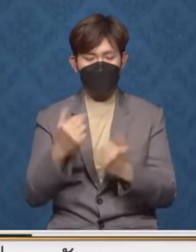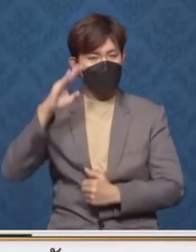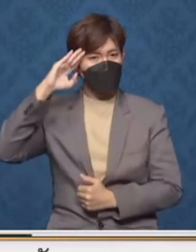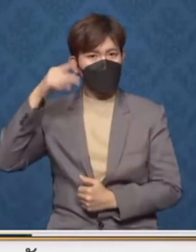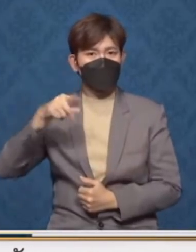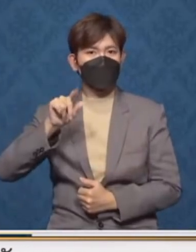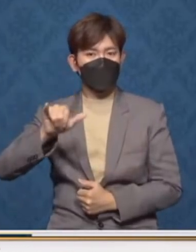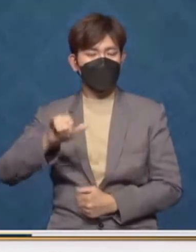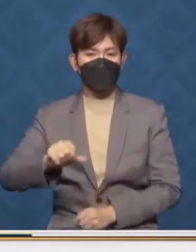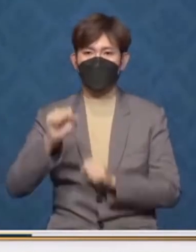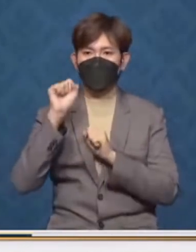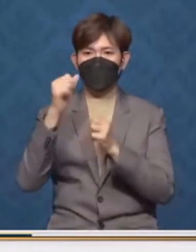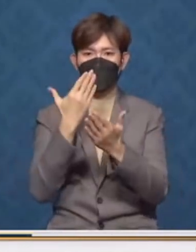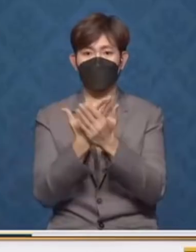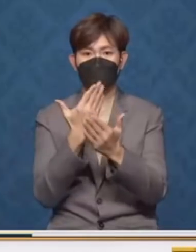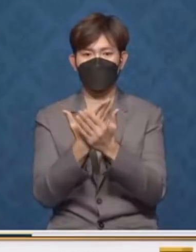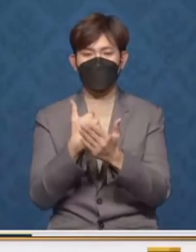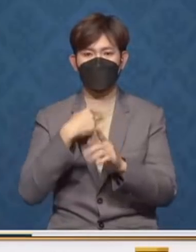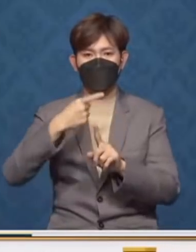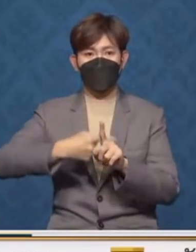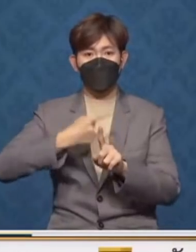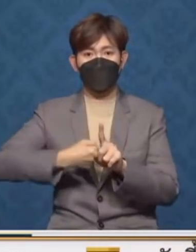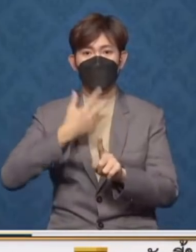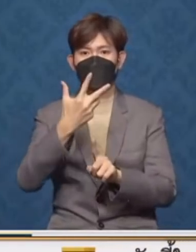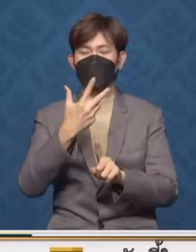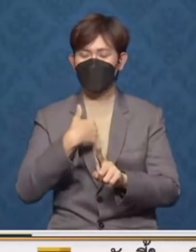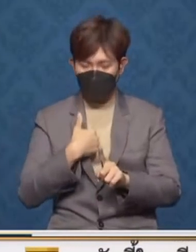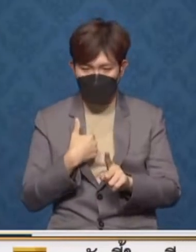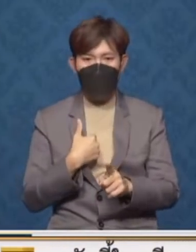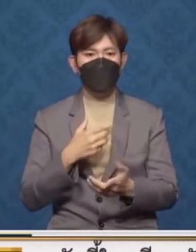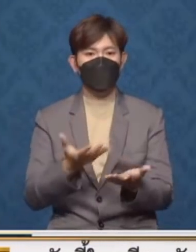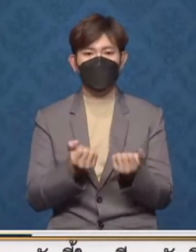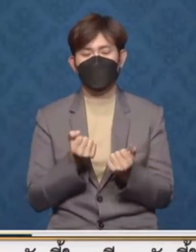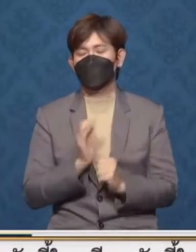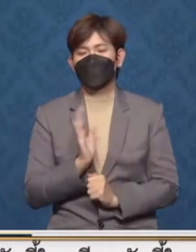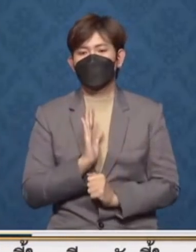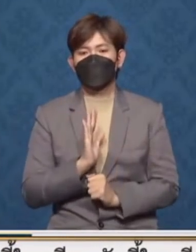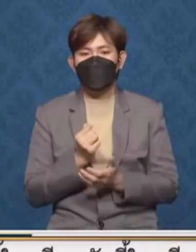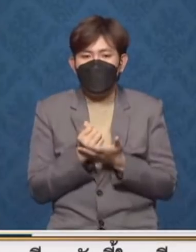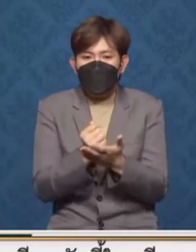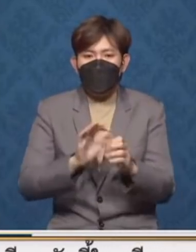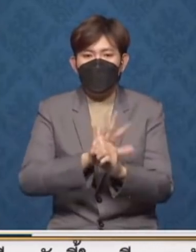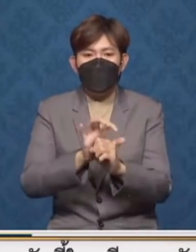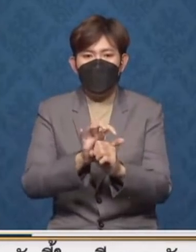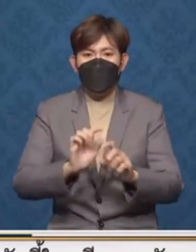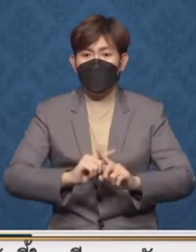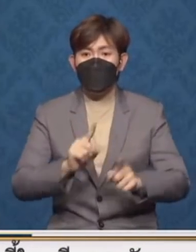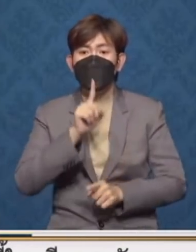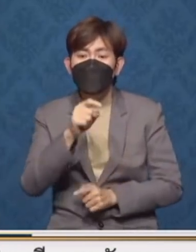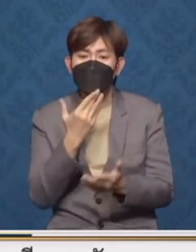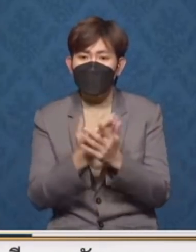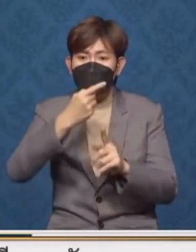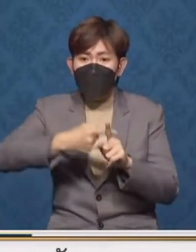ประกาศสละเงินเดือนจำนวน 3เดือนเพื่อช่วยโคบิตดิฉันกล่าวเปลี่ยนว่าต่อให้เป็นเงินเดือนทั้งชีวิตของท่าน